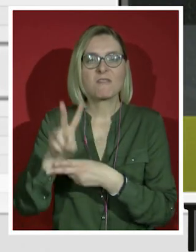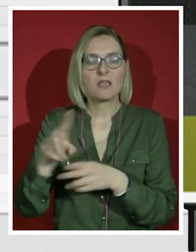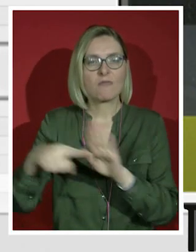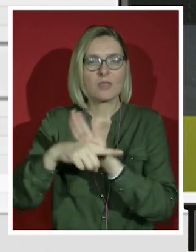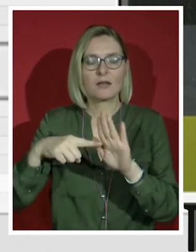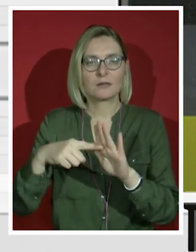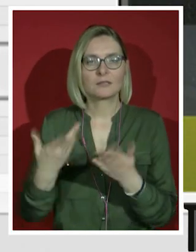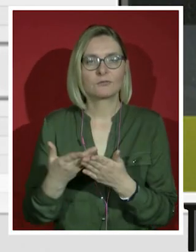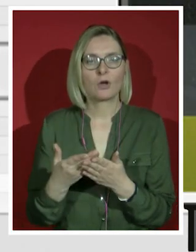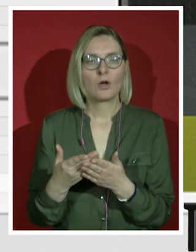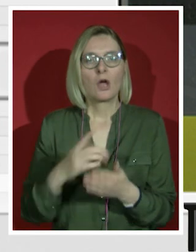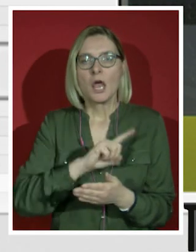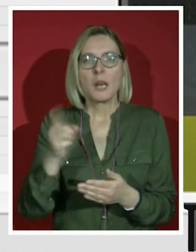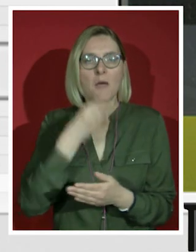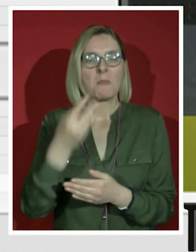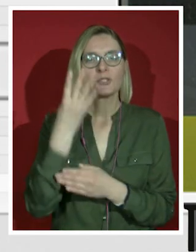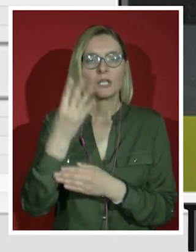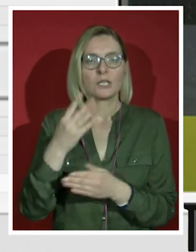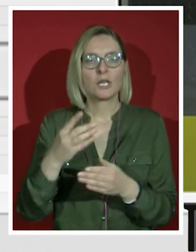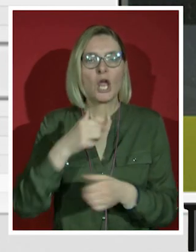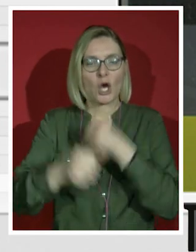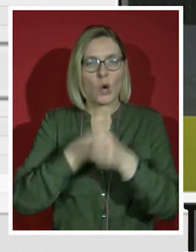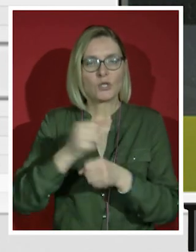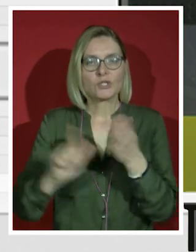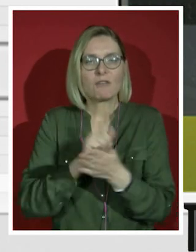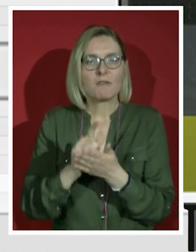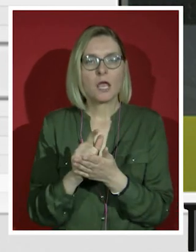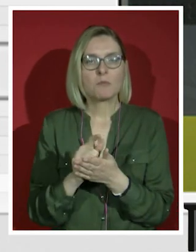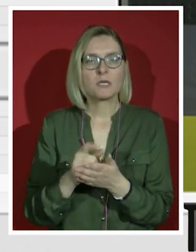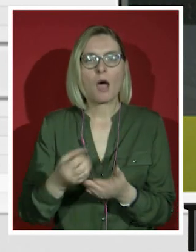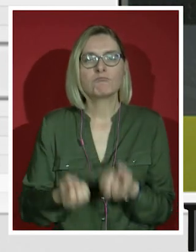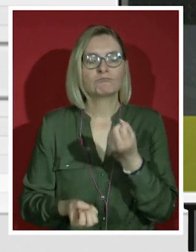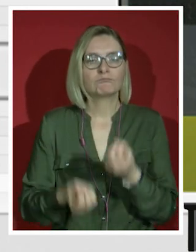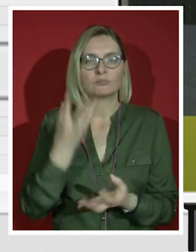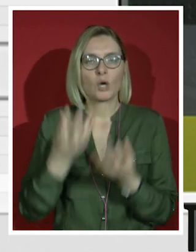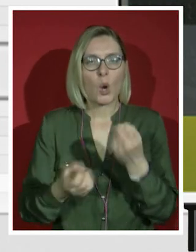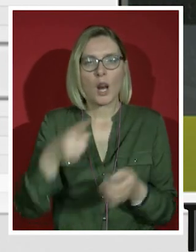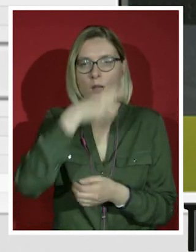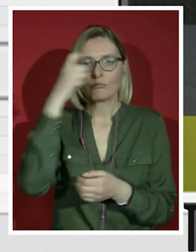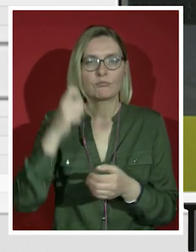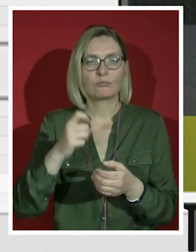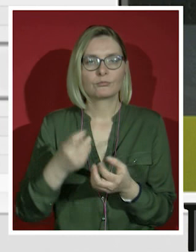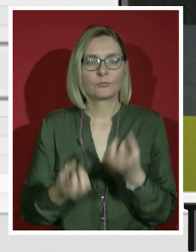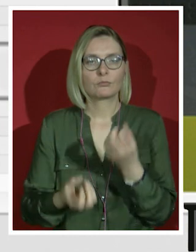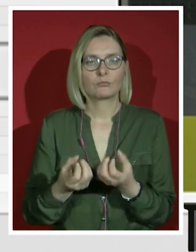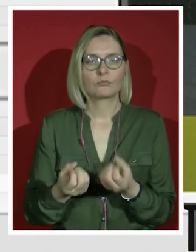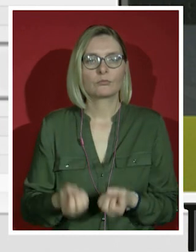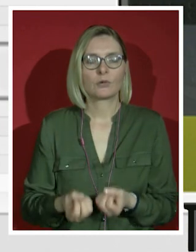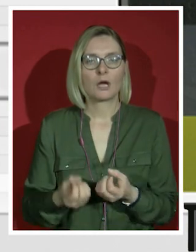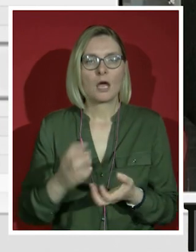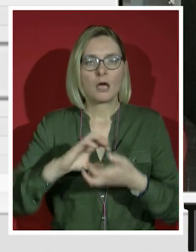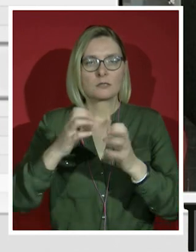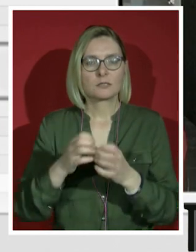немаме 4 годишни времења. Мислам, како влијаат тоа Имате помали приноси поради тоа?